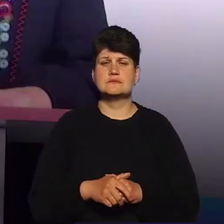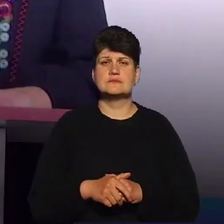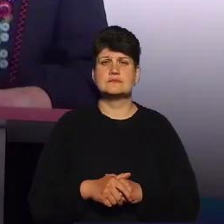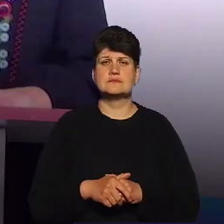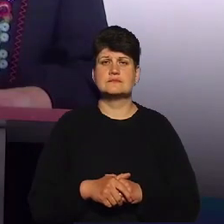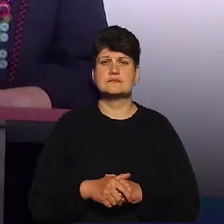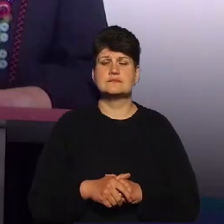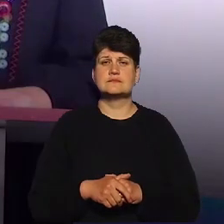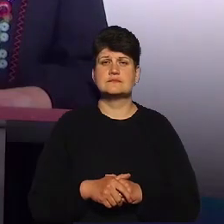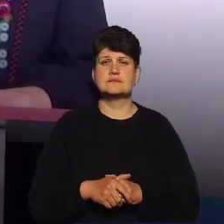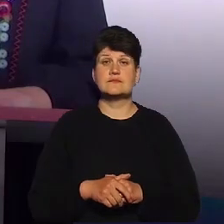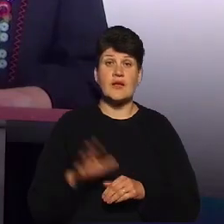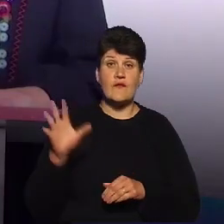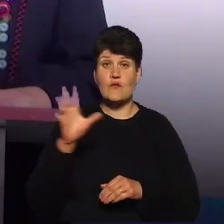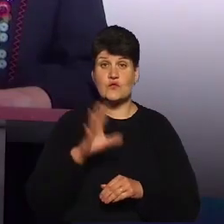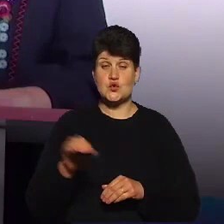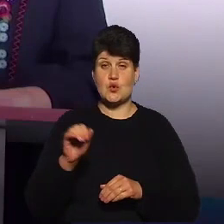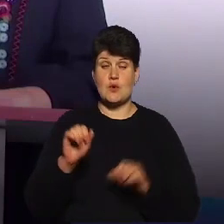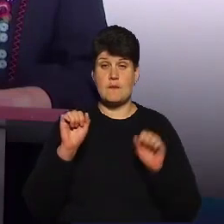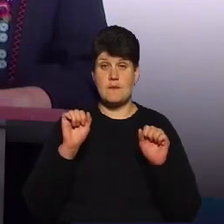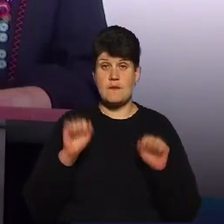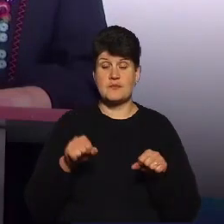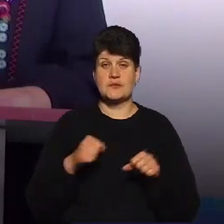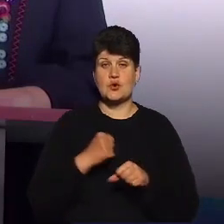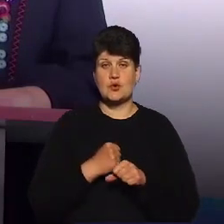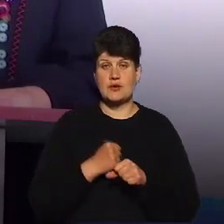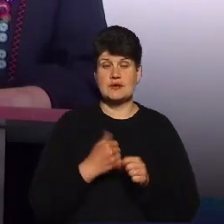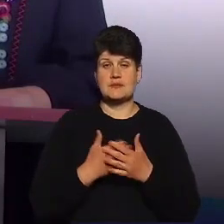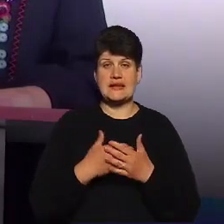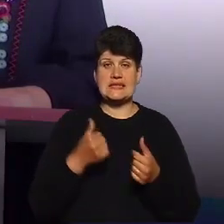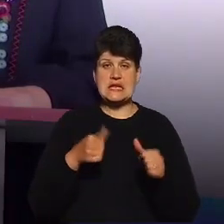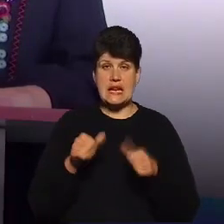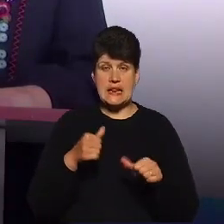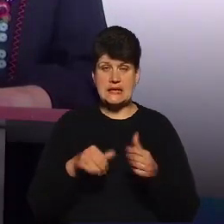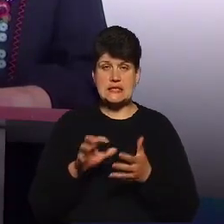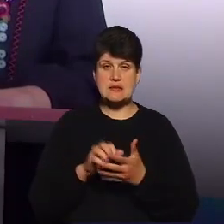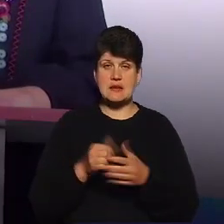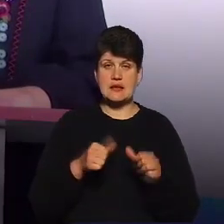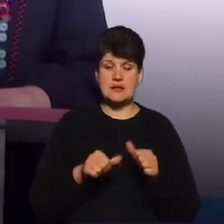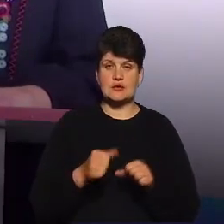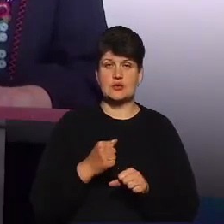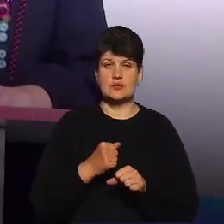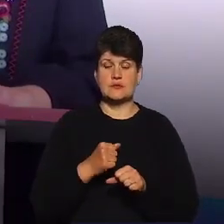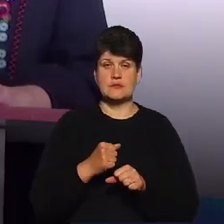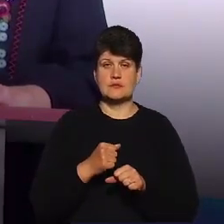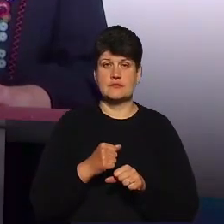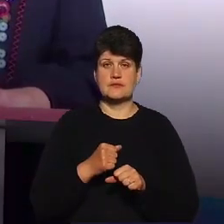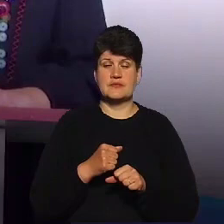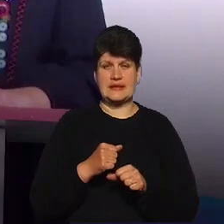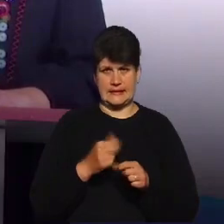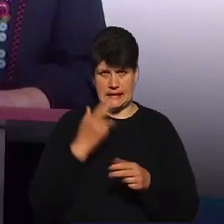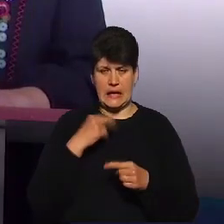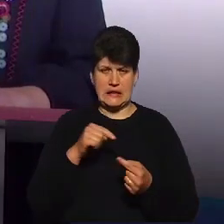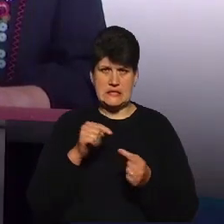Та всього можна, робили, наприклад, з глини, займалися глиною. Робили гончарство, так? Традиційне гончарство? Ну, так, робили там різні